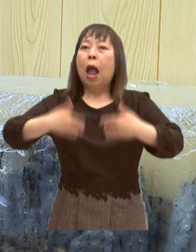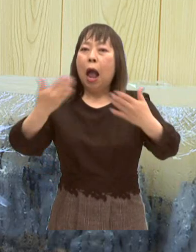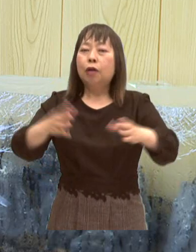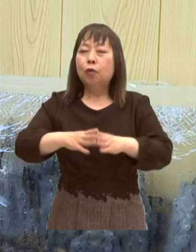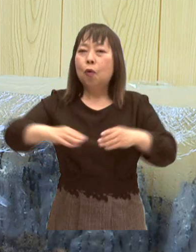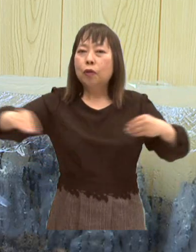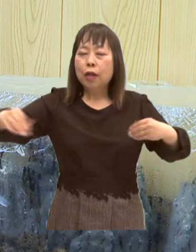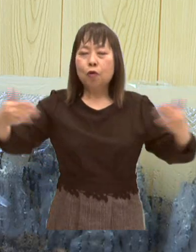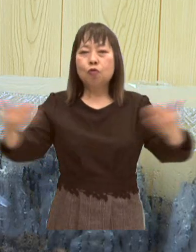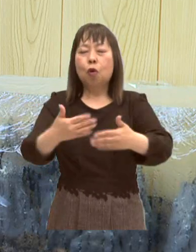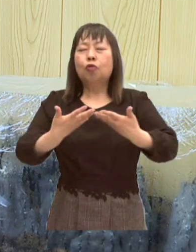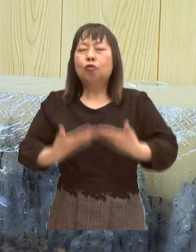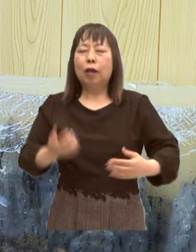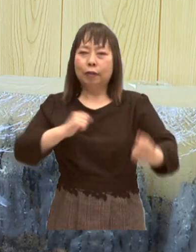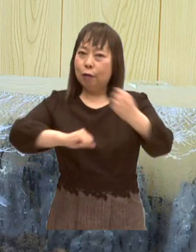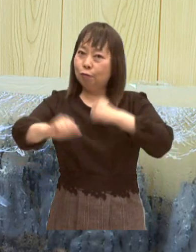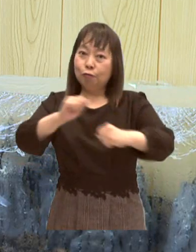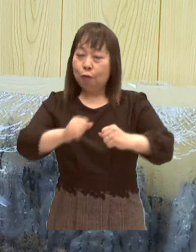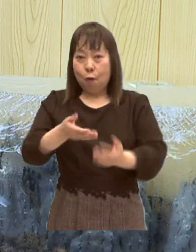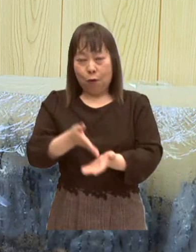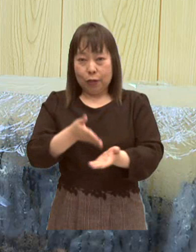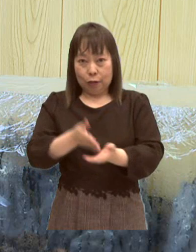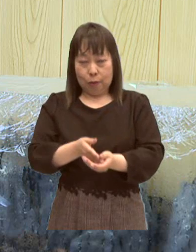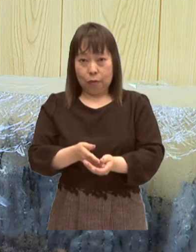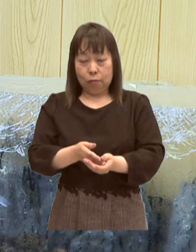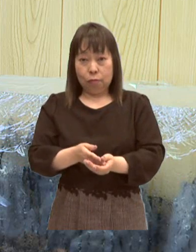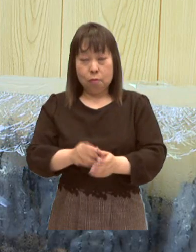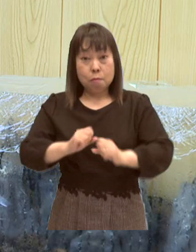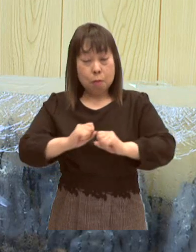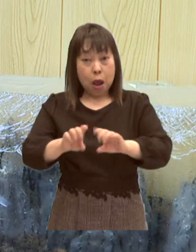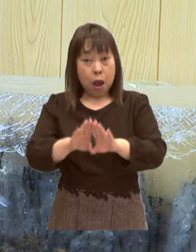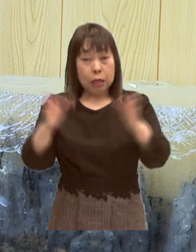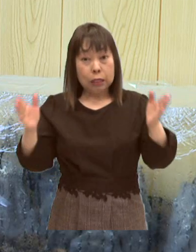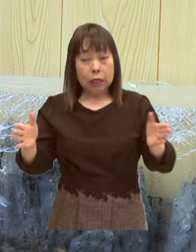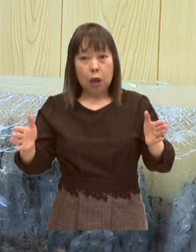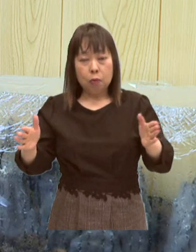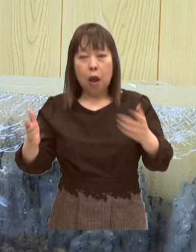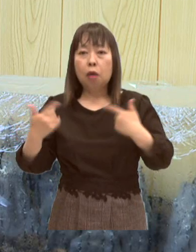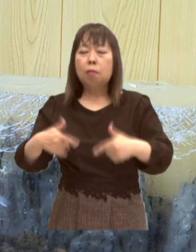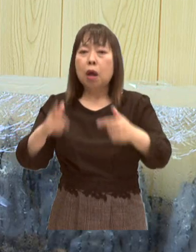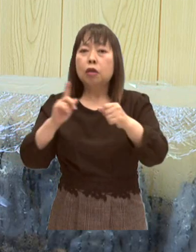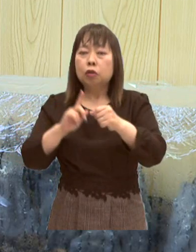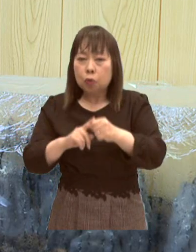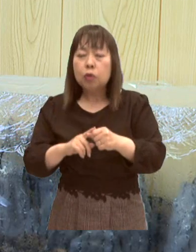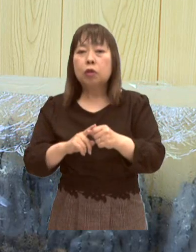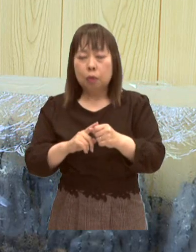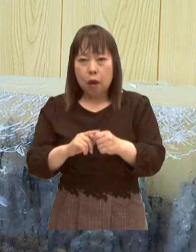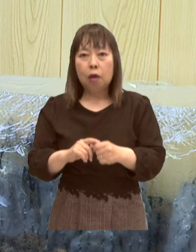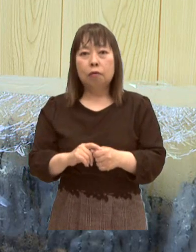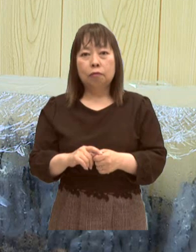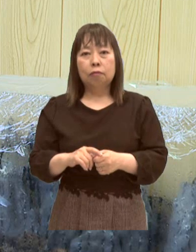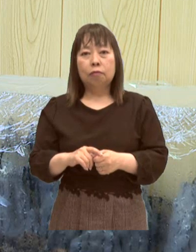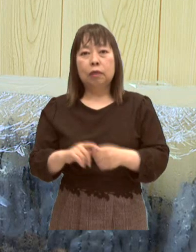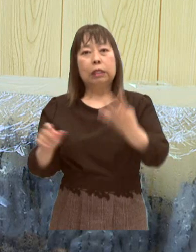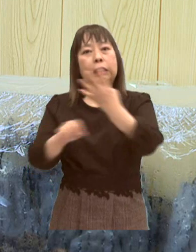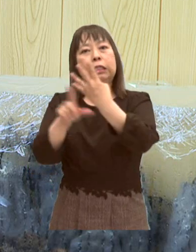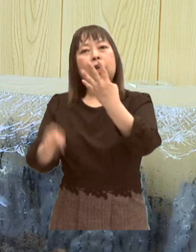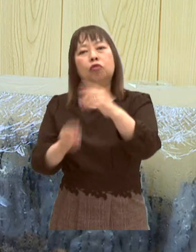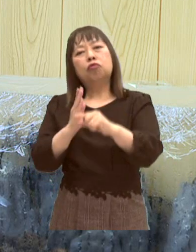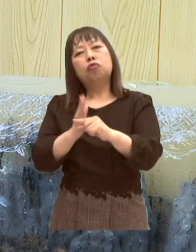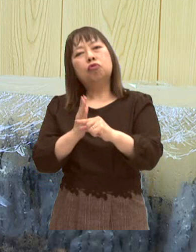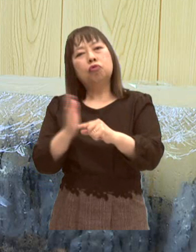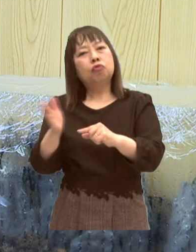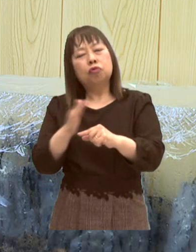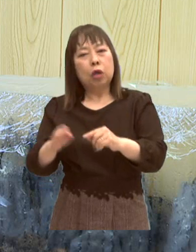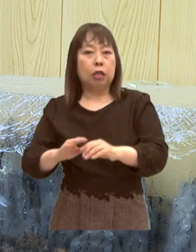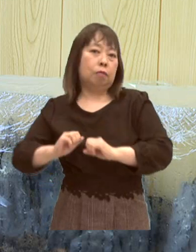動についてお話しします。実施期間は例年新入学や新学期に合わせて4月中旬に実施してい